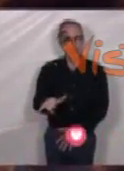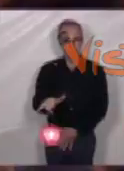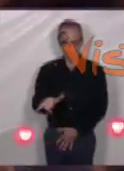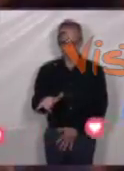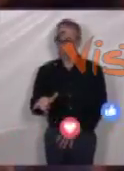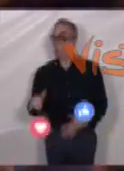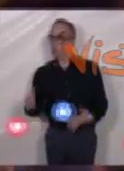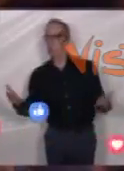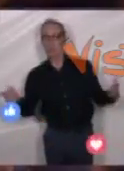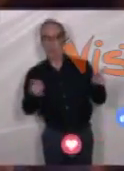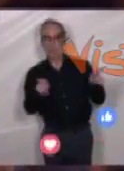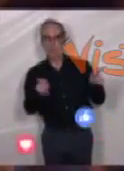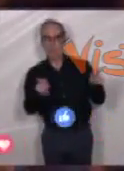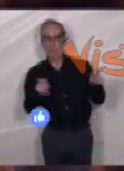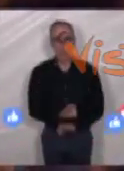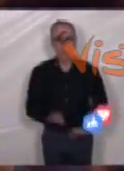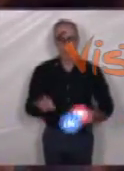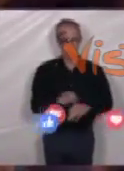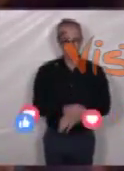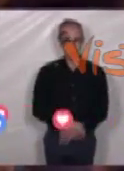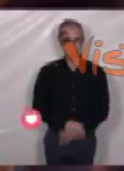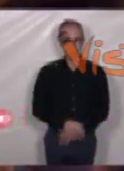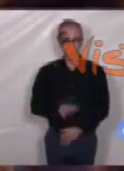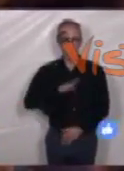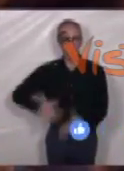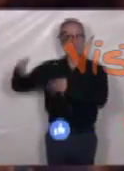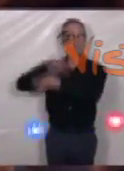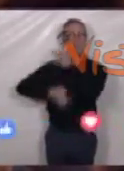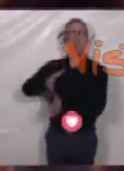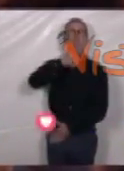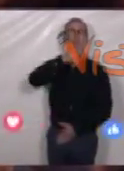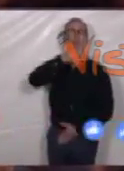Tout le monde nous disait que c'était impossible.